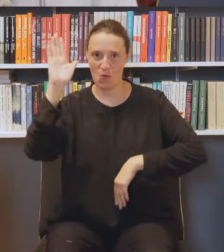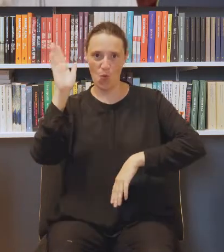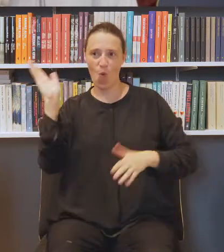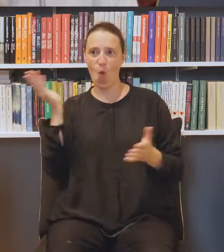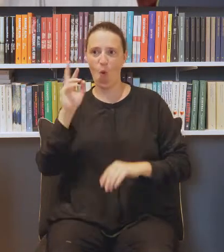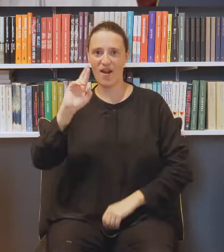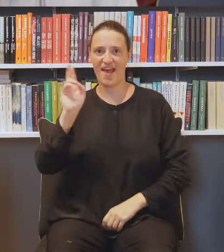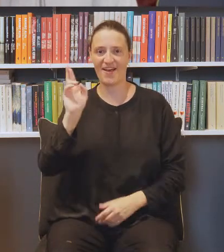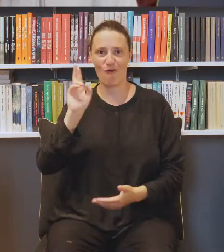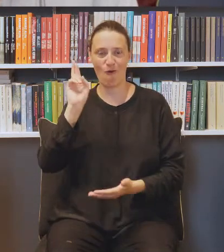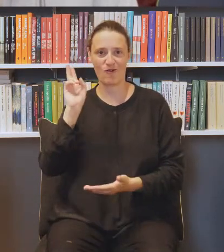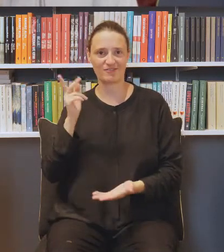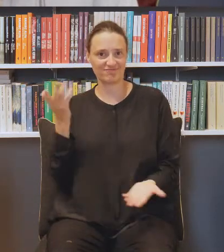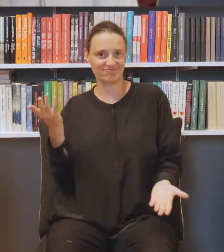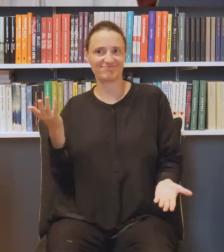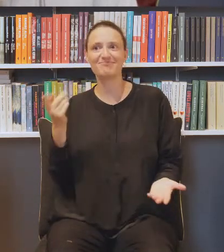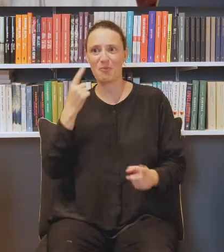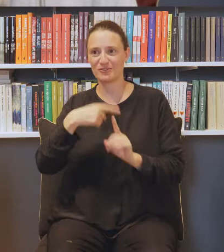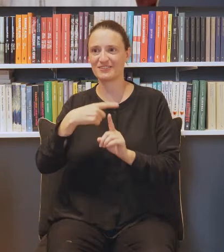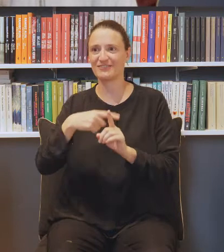Rekord pozytywny.